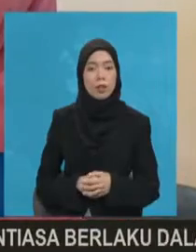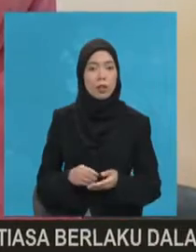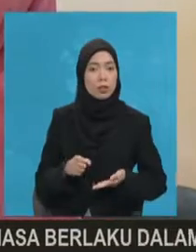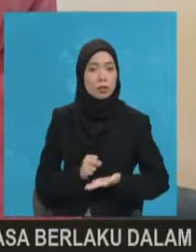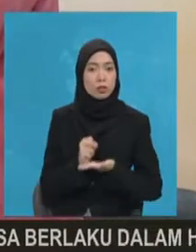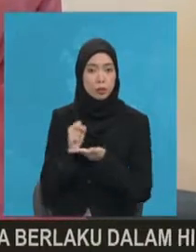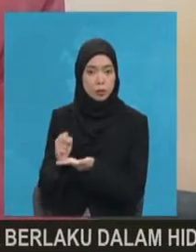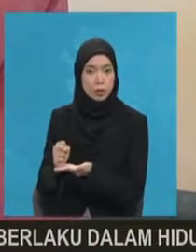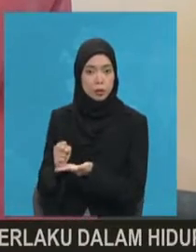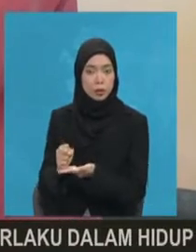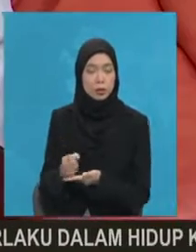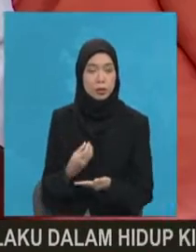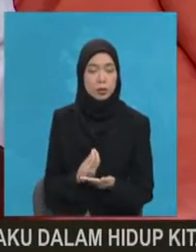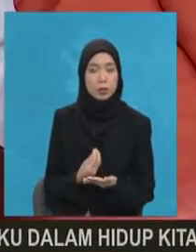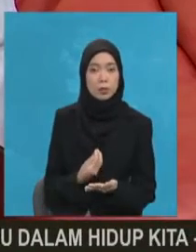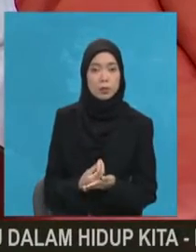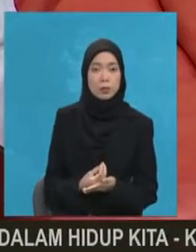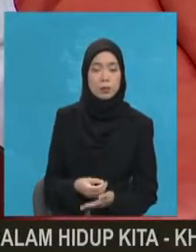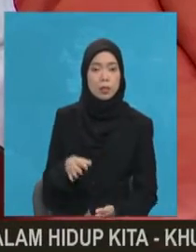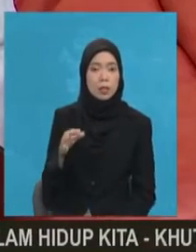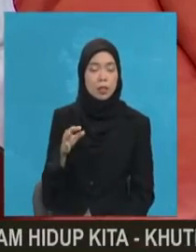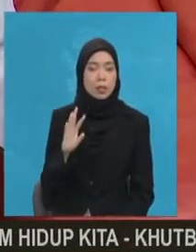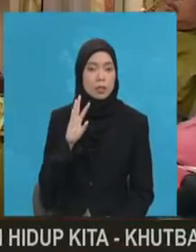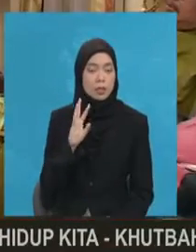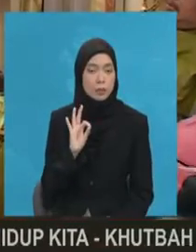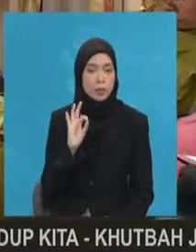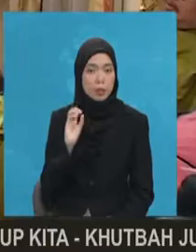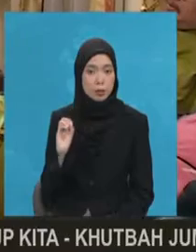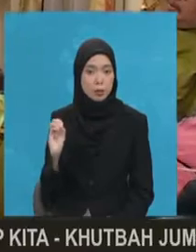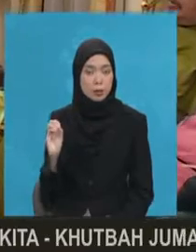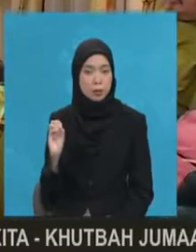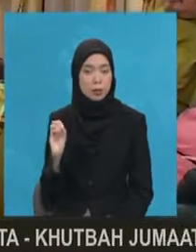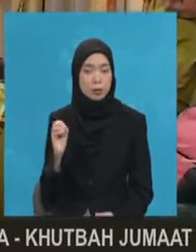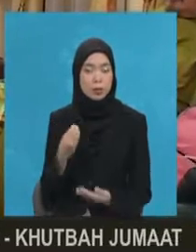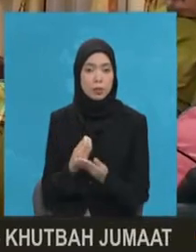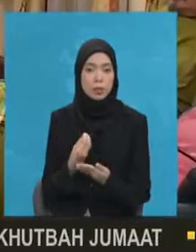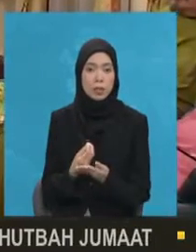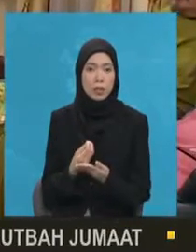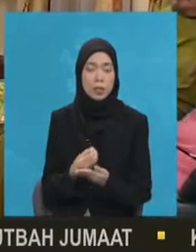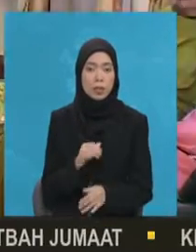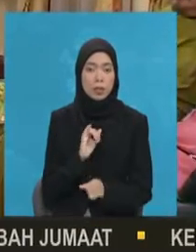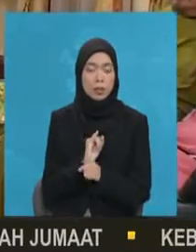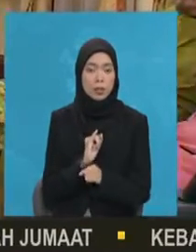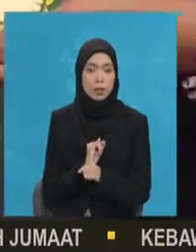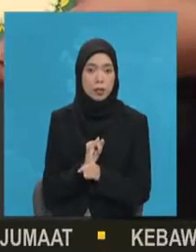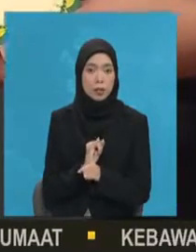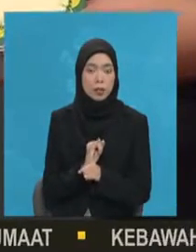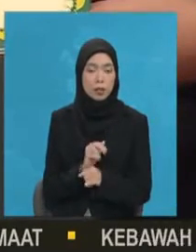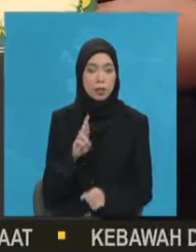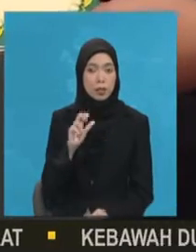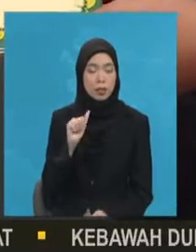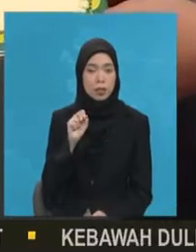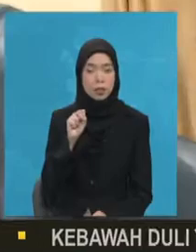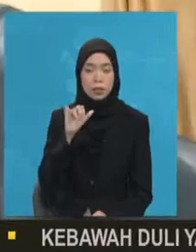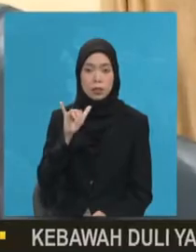berjumlah 115 Ringgit kumpulan mahasiswa Institut sains kesihatan mengira anak putri Rosida